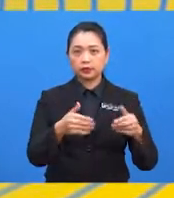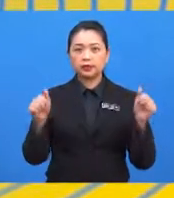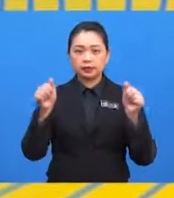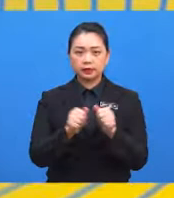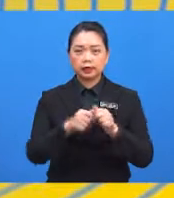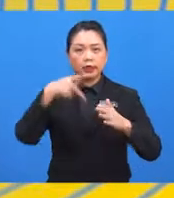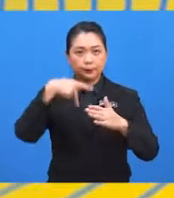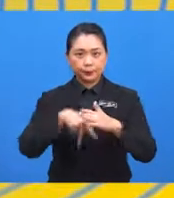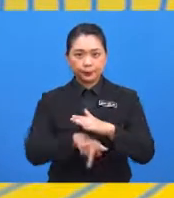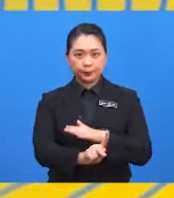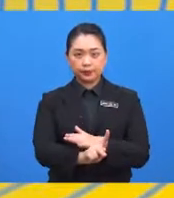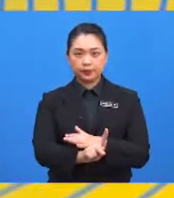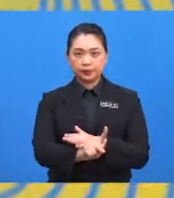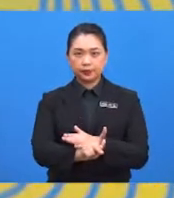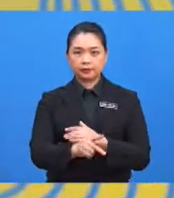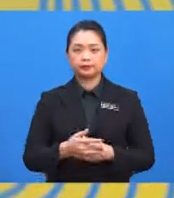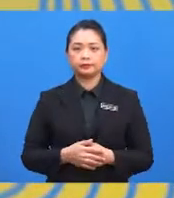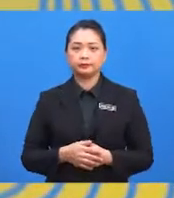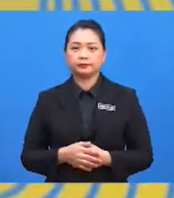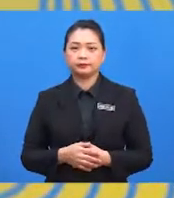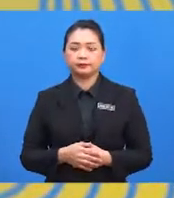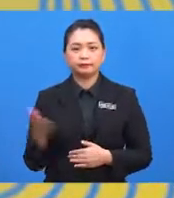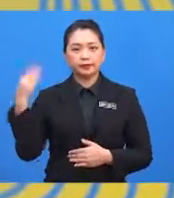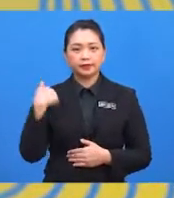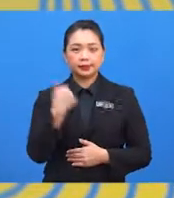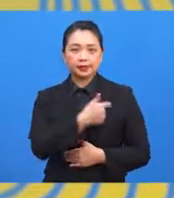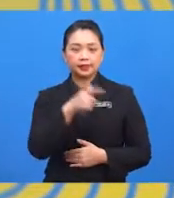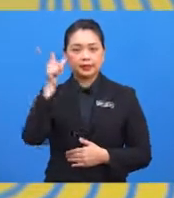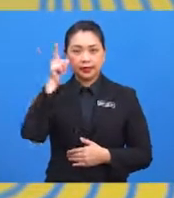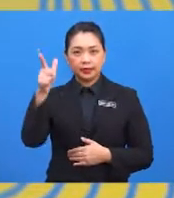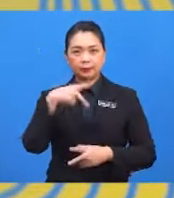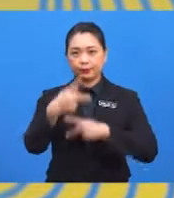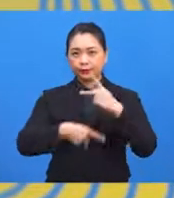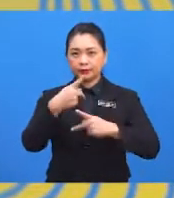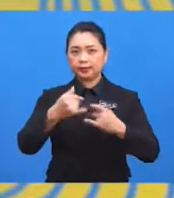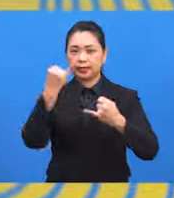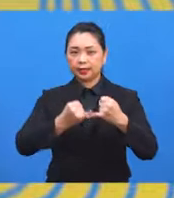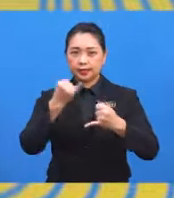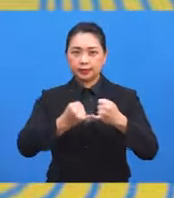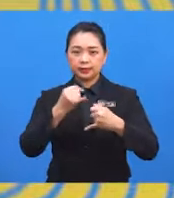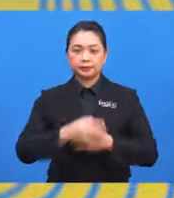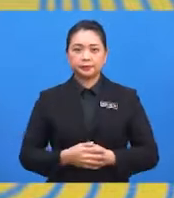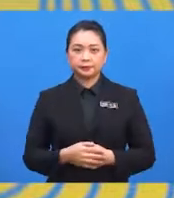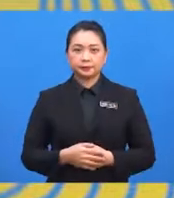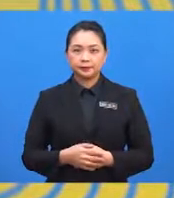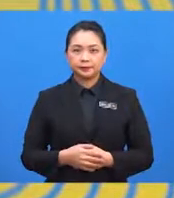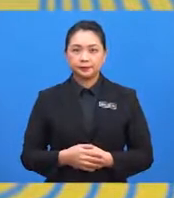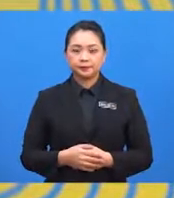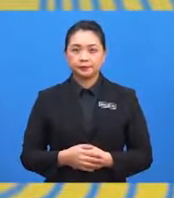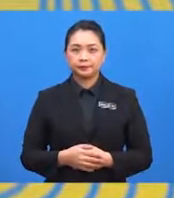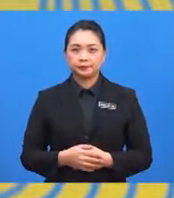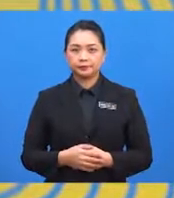dengan mencetak hasil karya anda. Mari kita lihat proses yang terakhir, iaitu